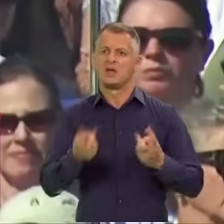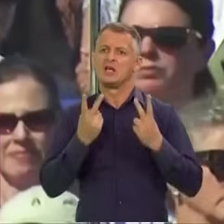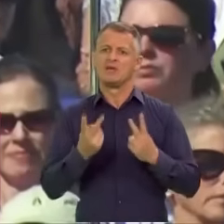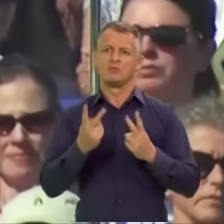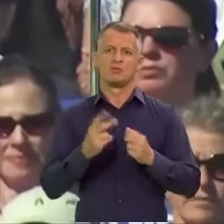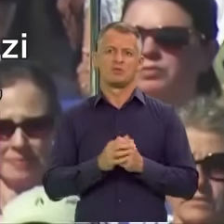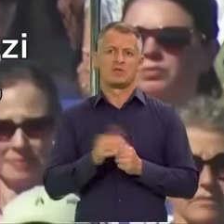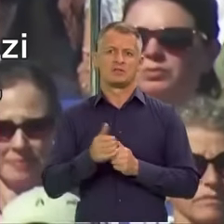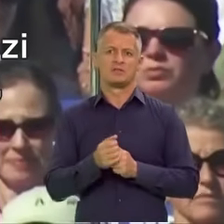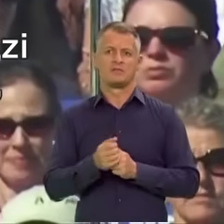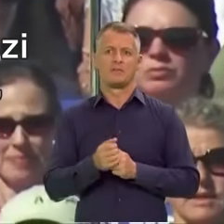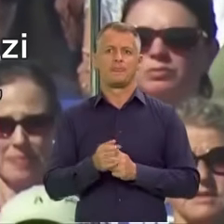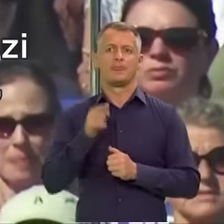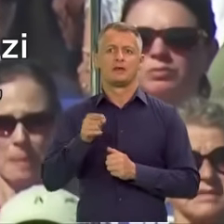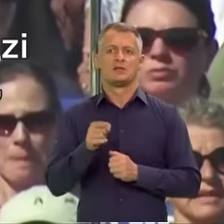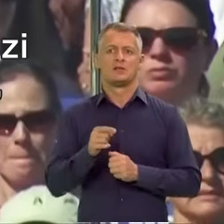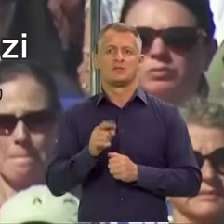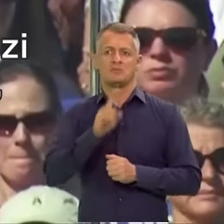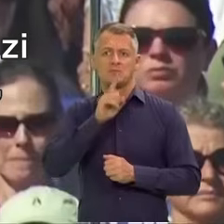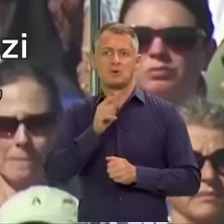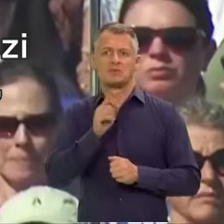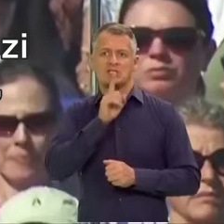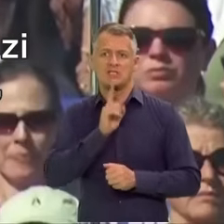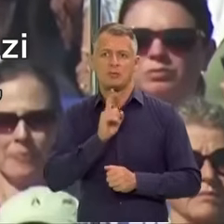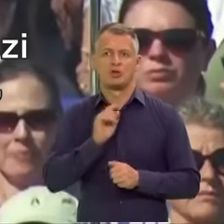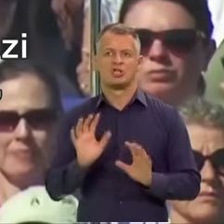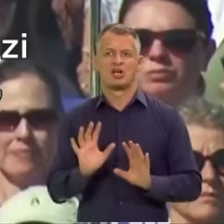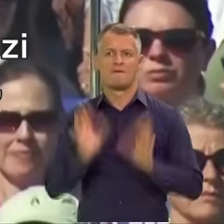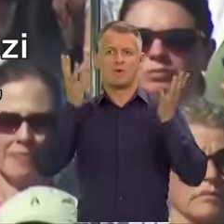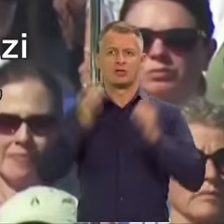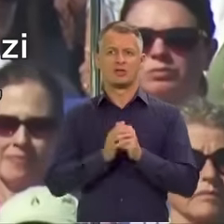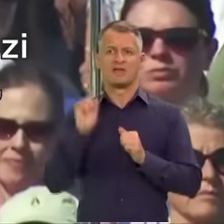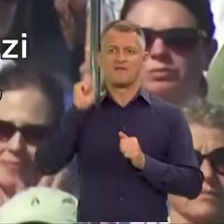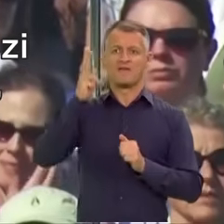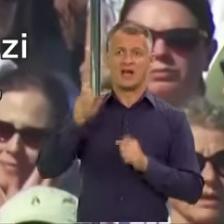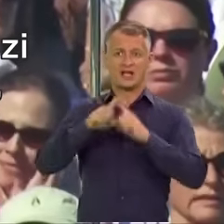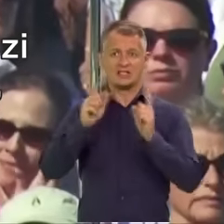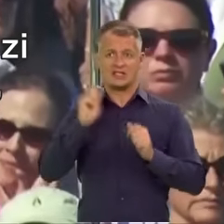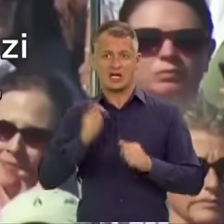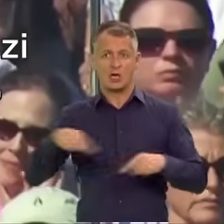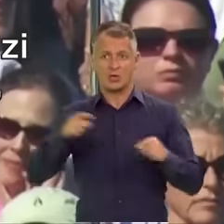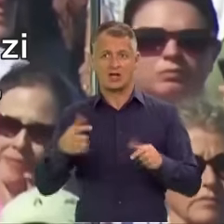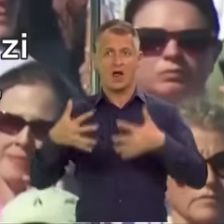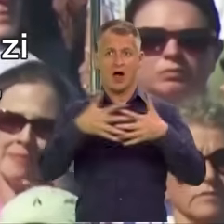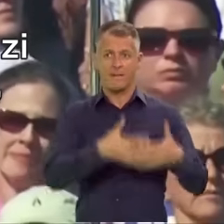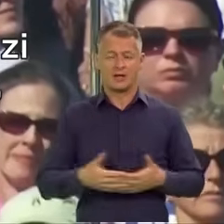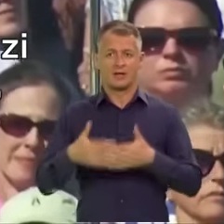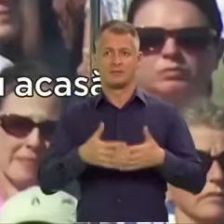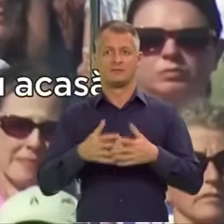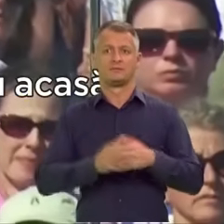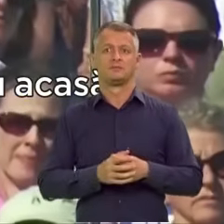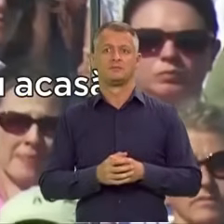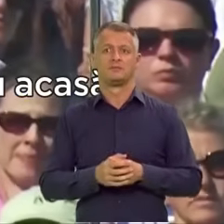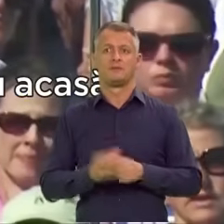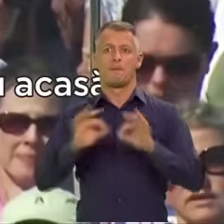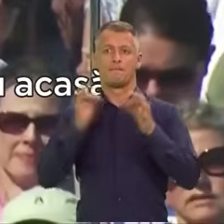senseless tragedies, and it's just outrageous that every day in our country, in the United States of America,